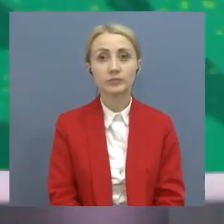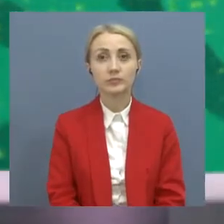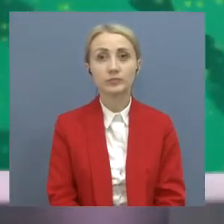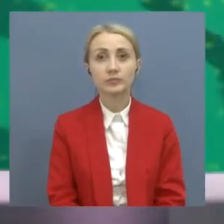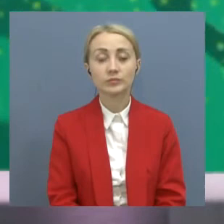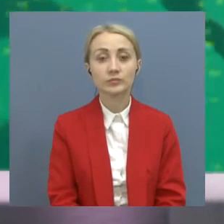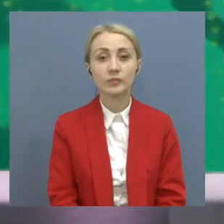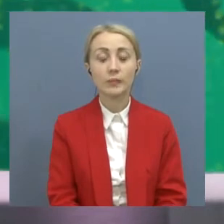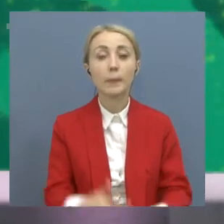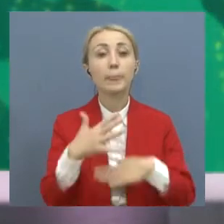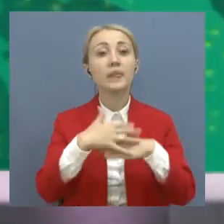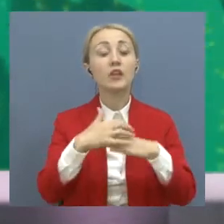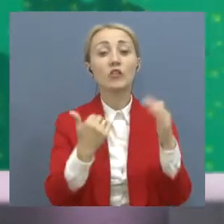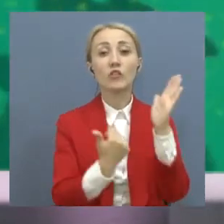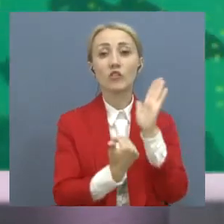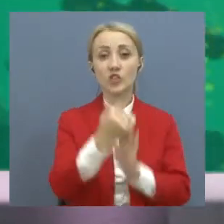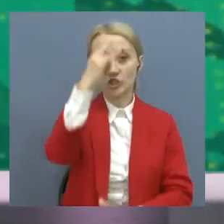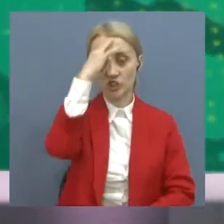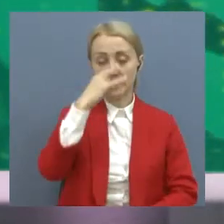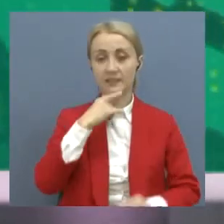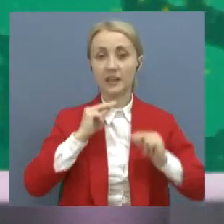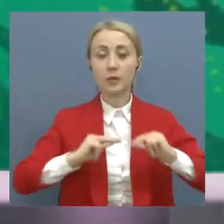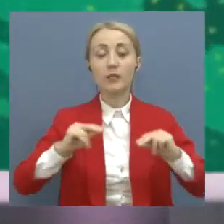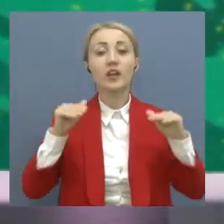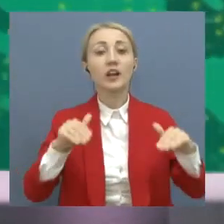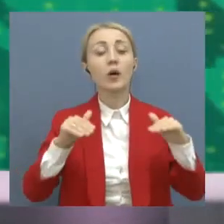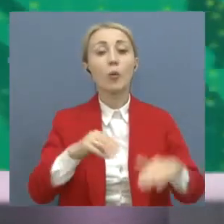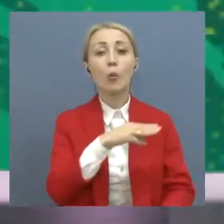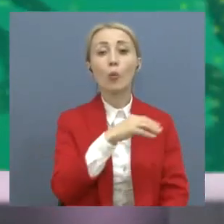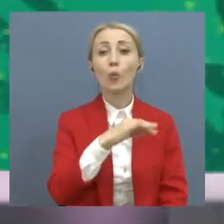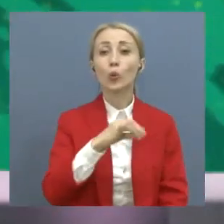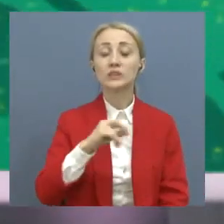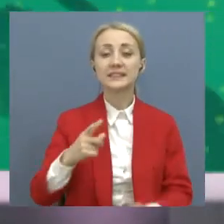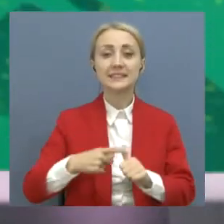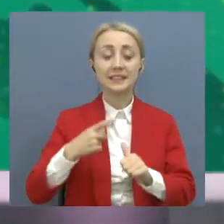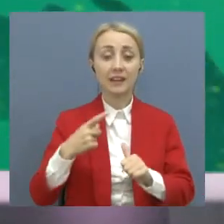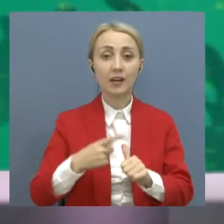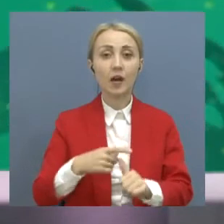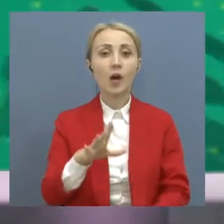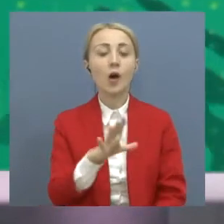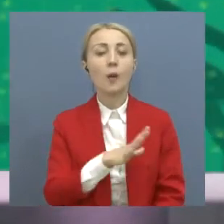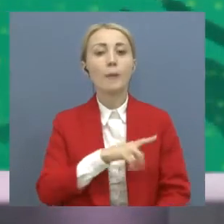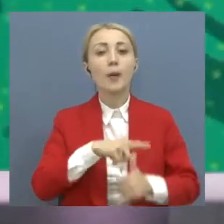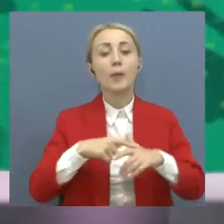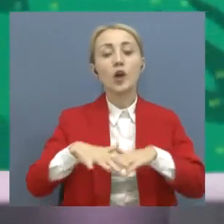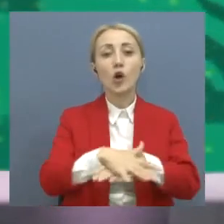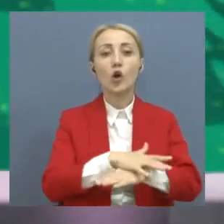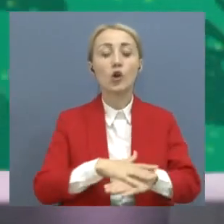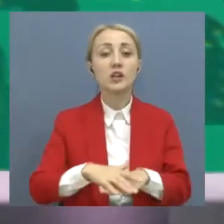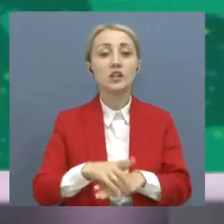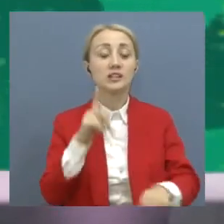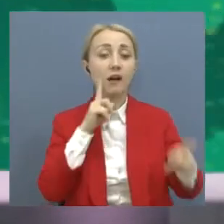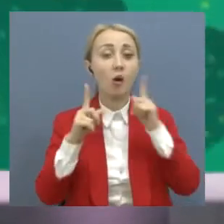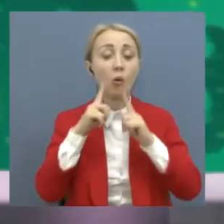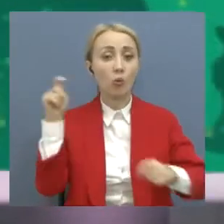Жанайдар Мусин атындағы Жоғары Қазақ педагогикалық колледжінде халықаралық ғылыми практикалық онлайн конференция өтті. Қашықтан өткен жиынға көршілес